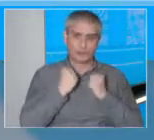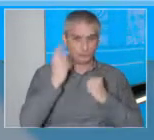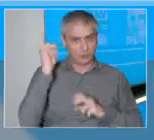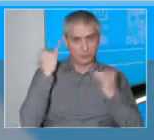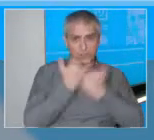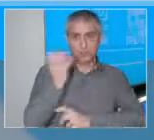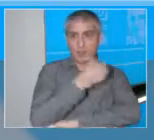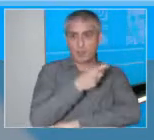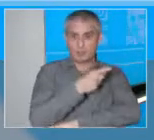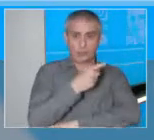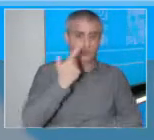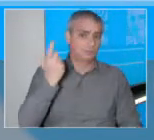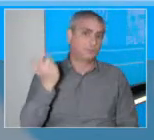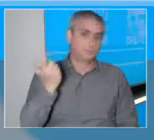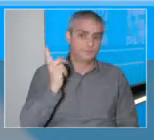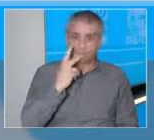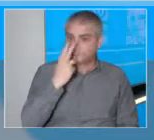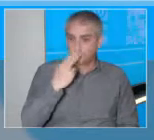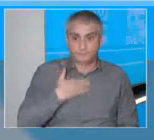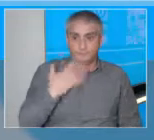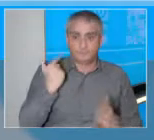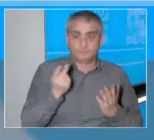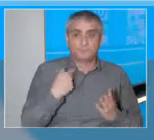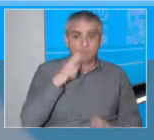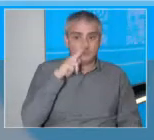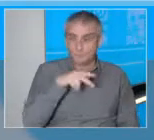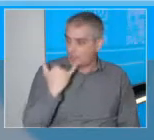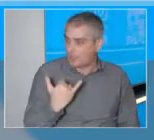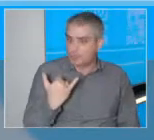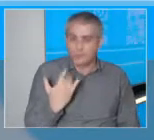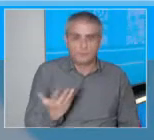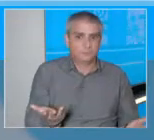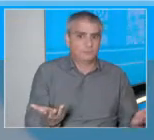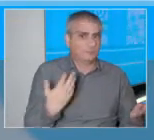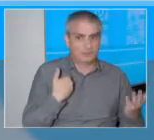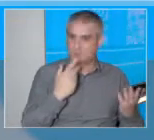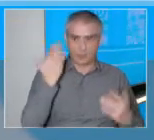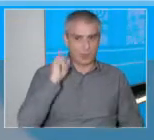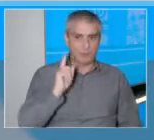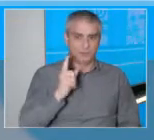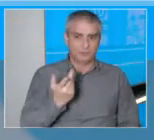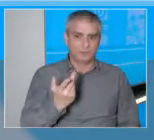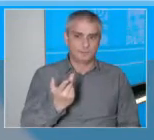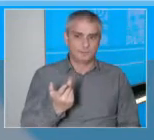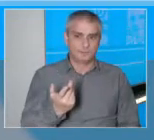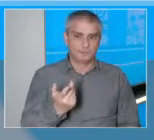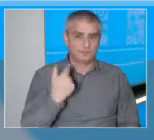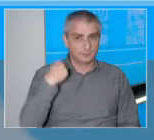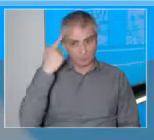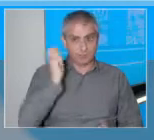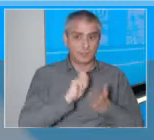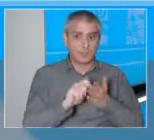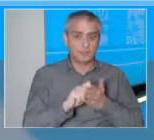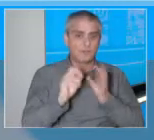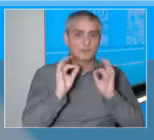למנות אותו. יכול להיות זאת חוכמת הבדיעבד, אבל בעיניי... כשאני מסתכל על זה היום, האותיות, אני לא הייתי אז, כידוע, אני חושב שזה היה כתוב